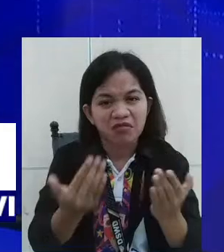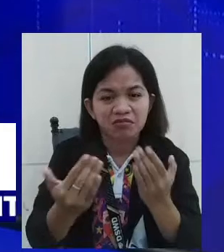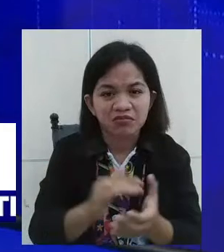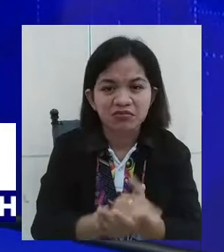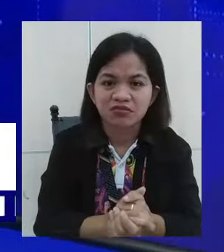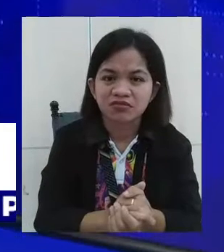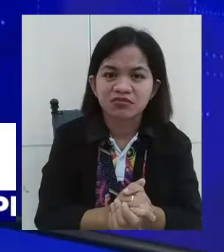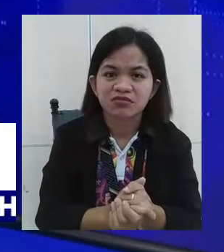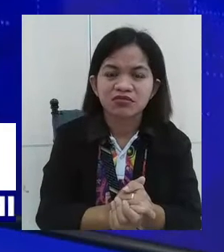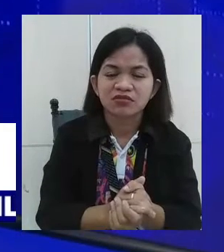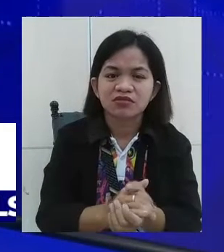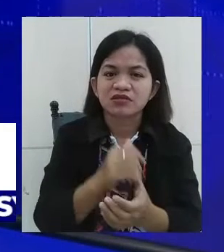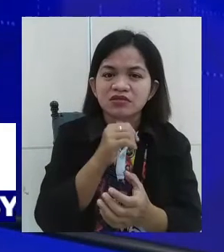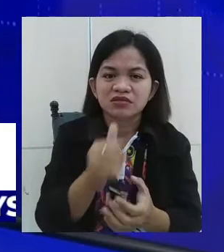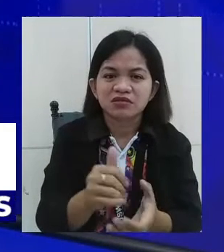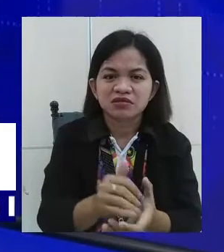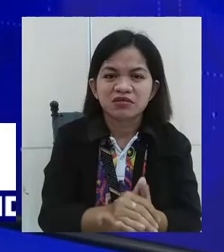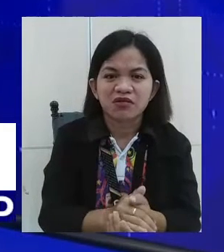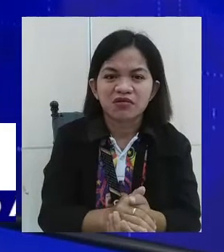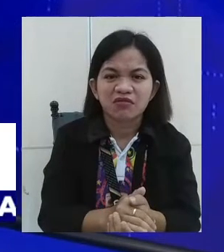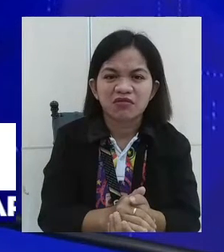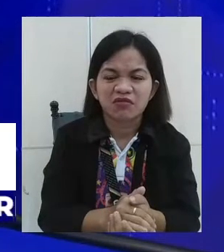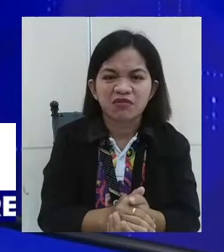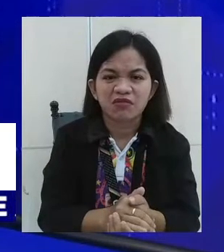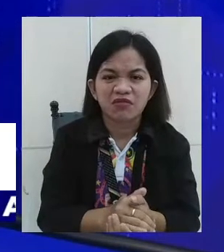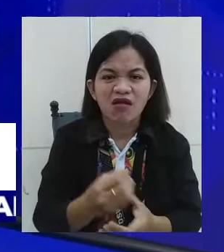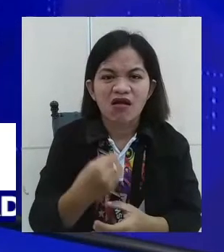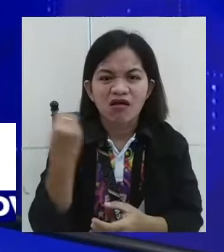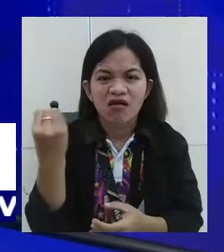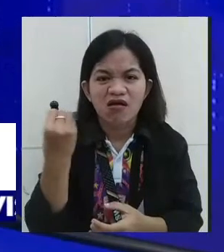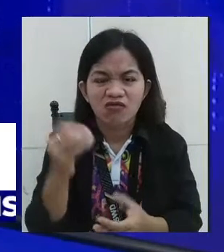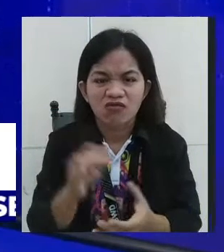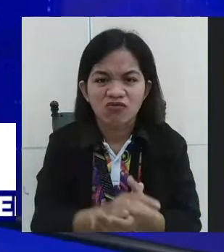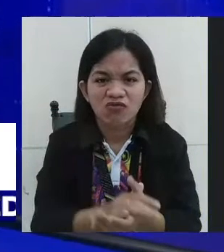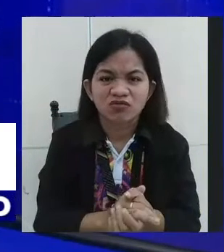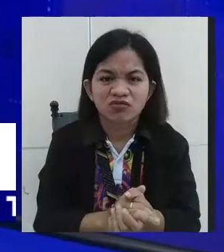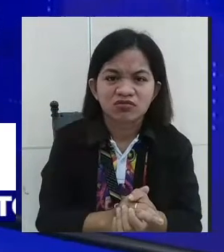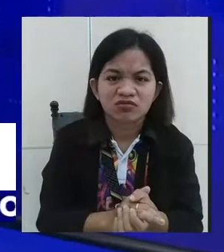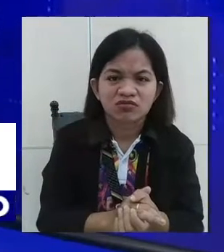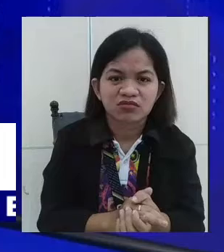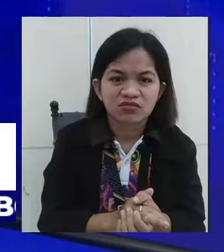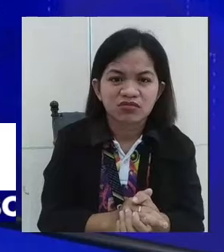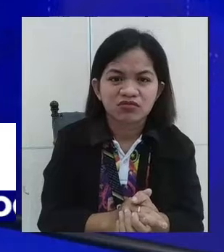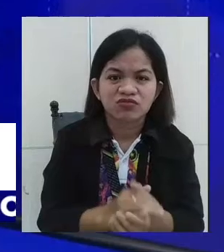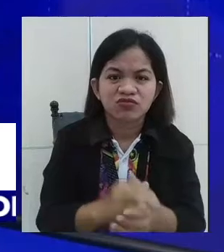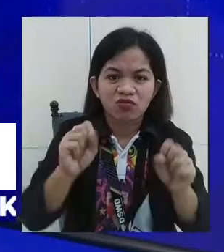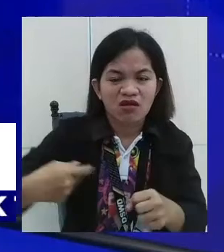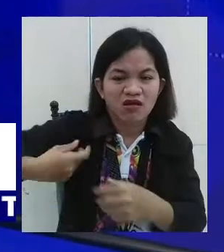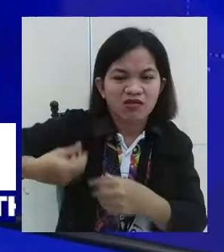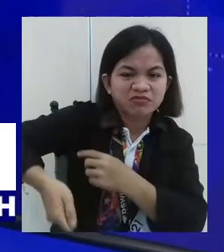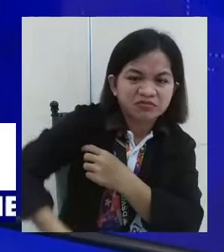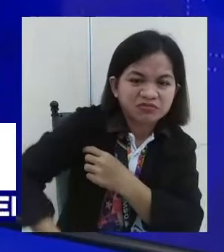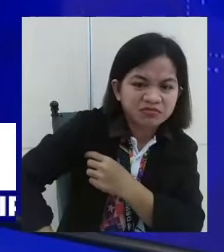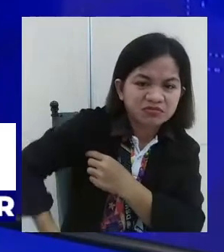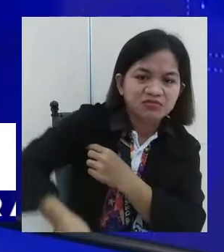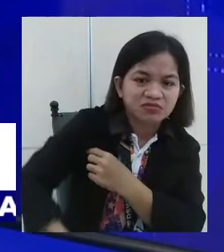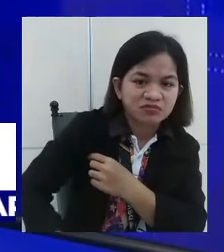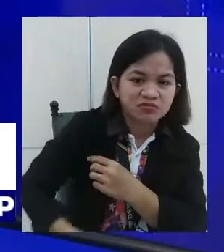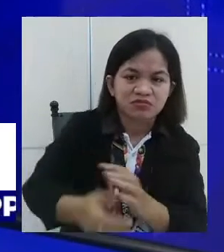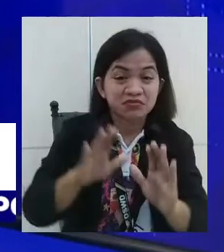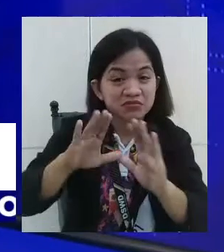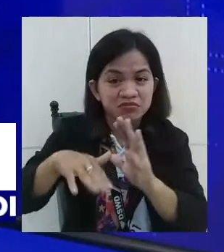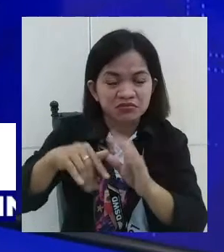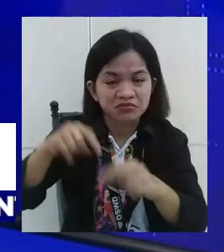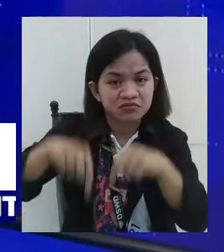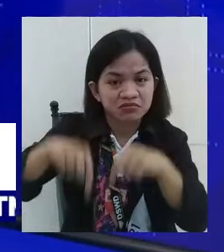taong naka-wheelchair or gumagamit ng saklay para sa kanilang mobility. Pero sa mga taong may kapansanan